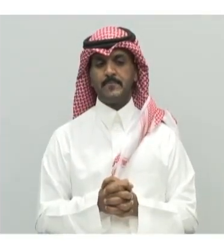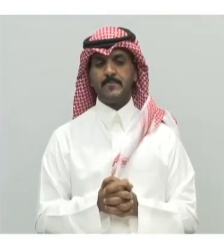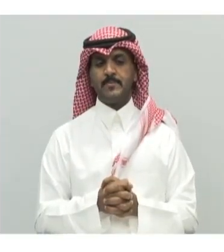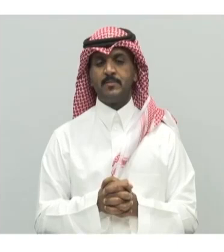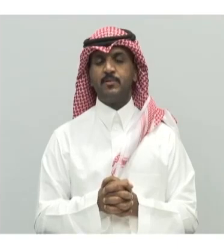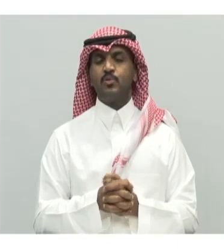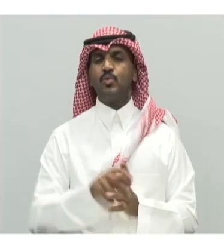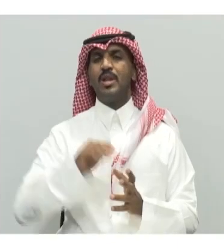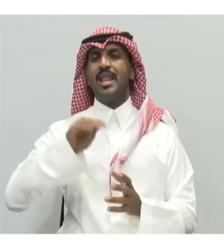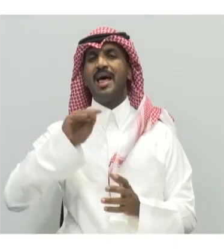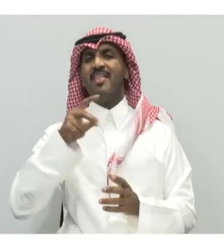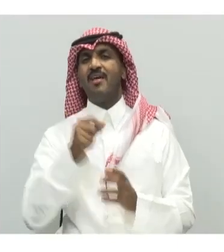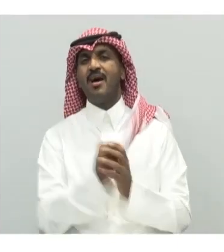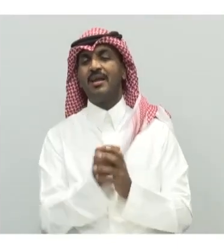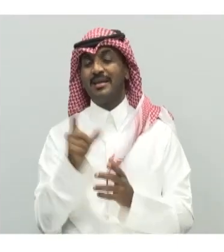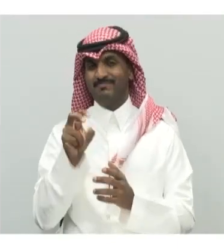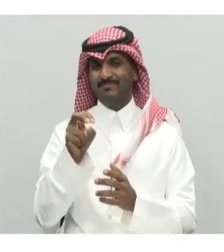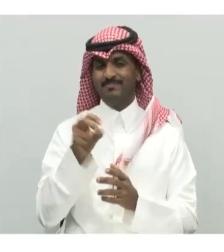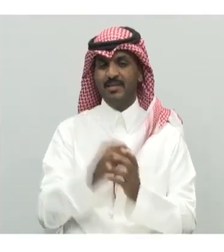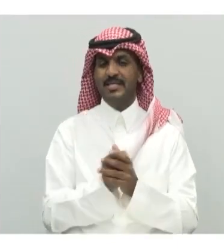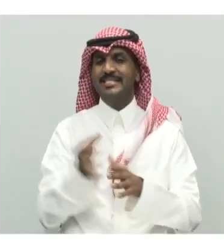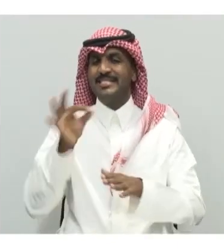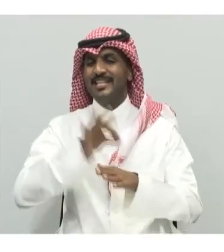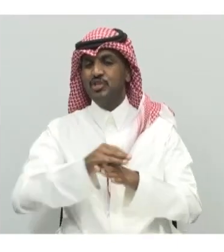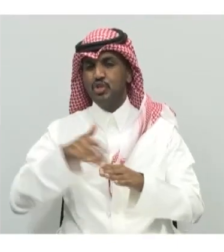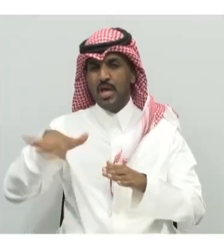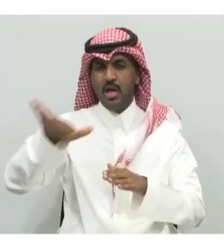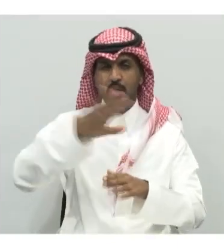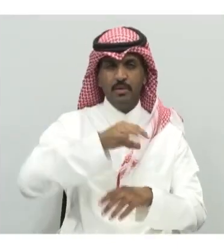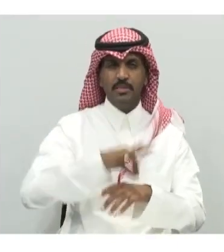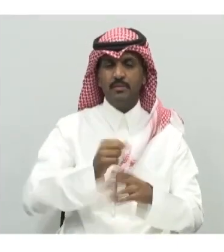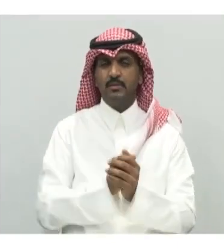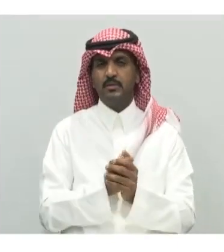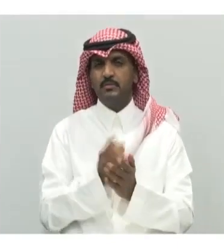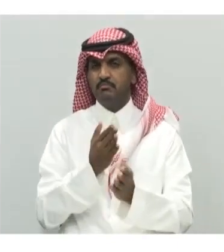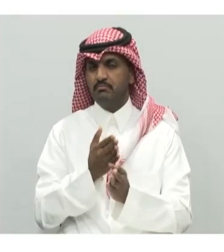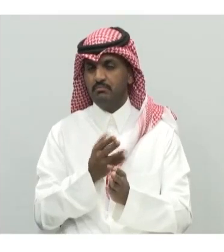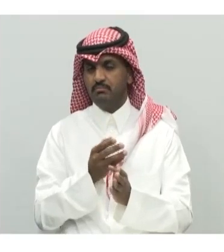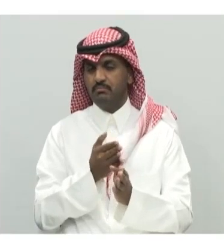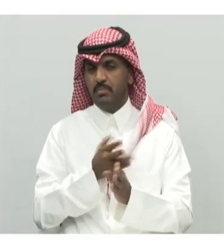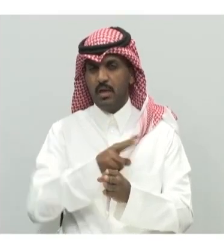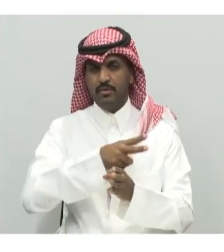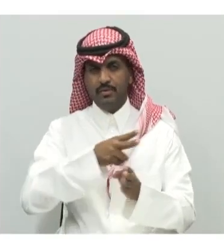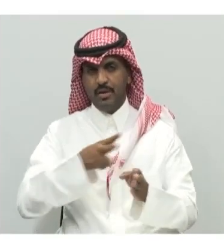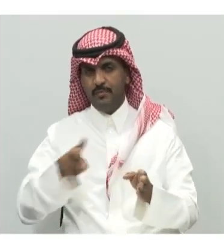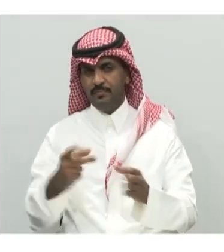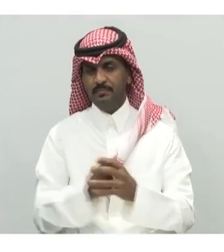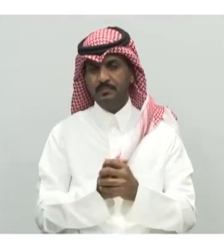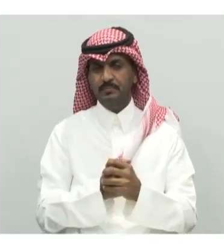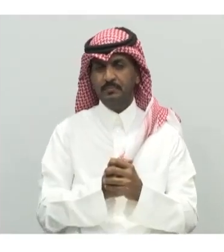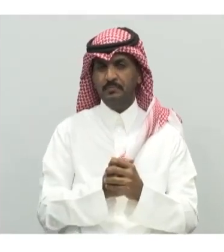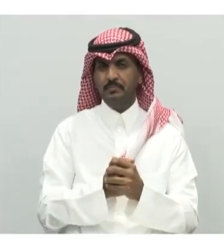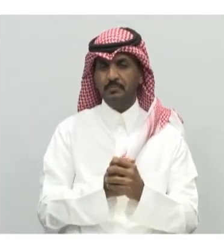هي حضاره انسانيه شامله للبشر بشتى واختلاف الانواع